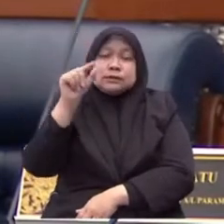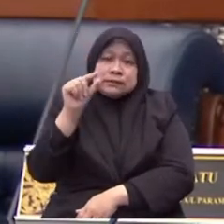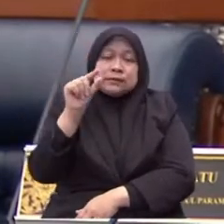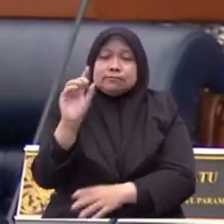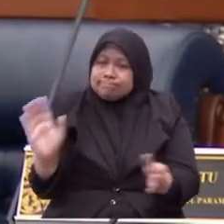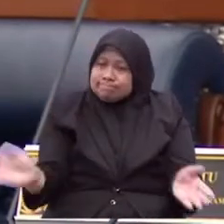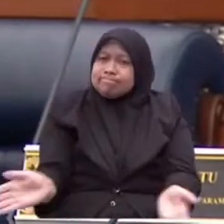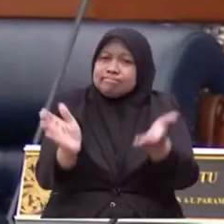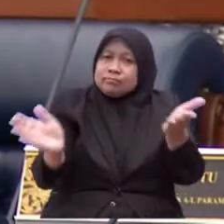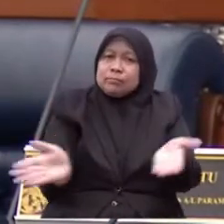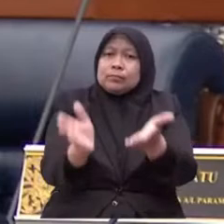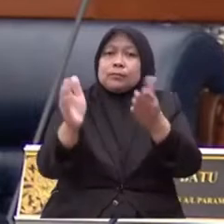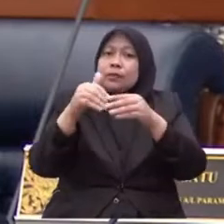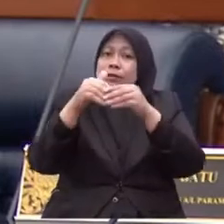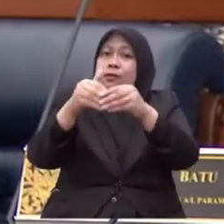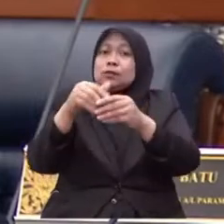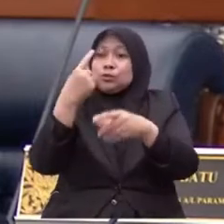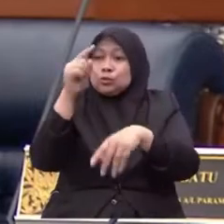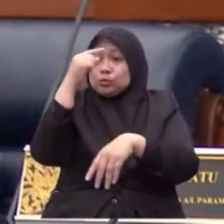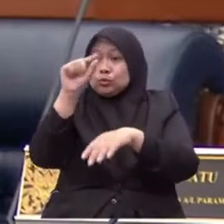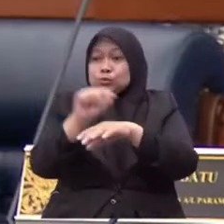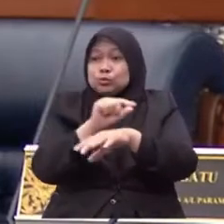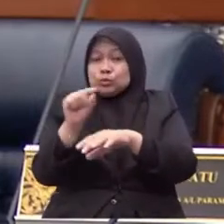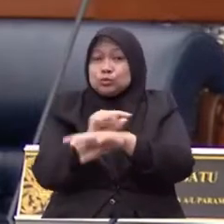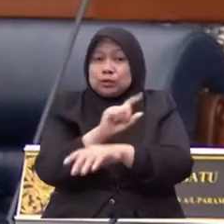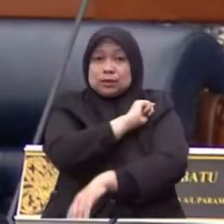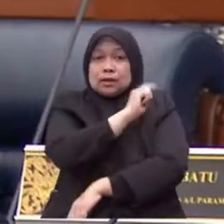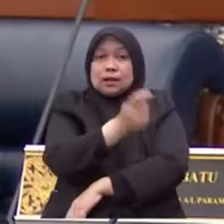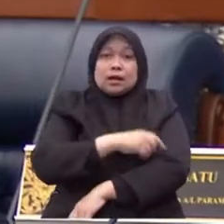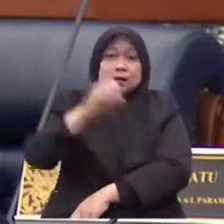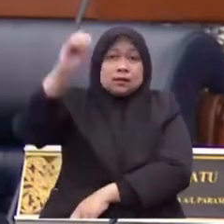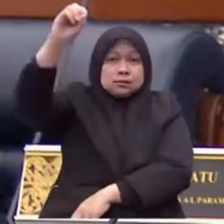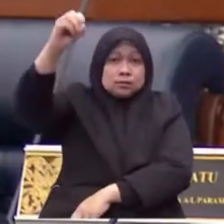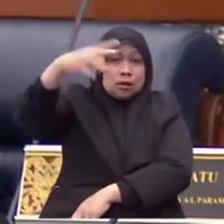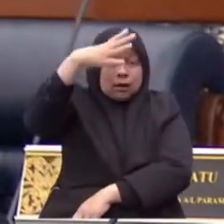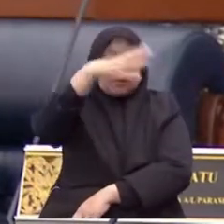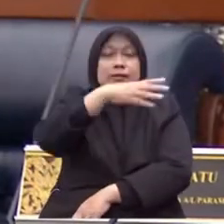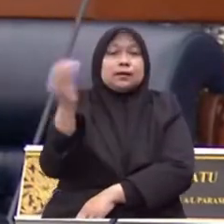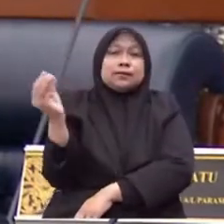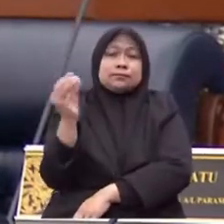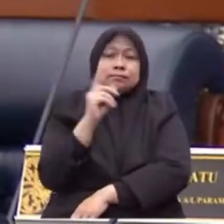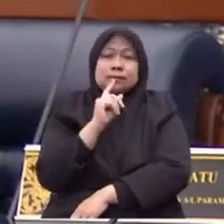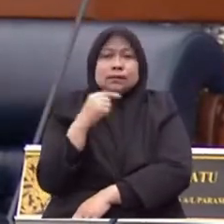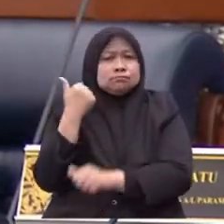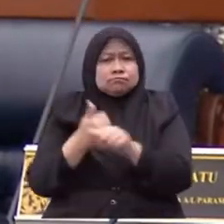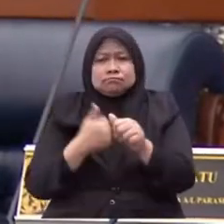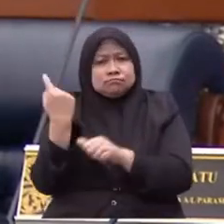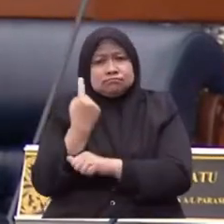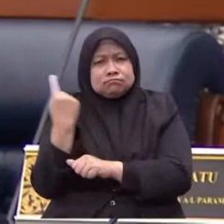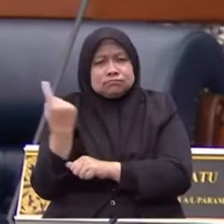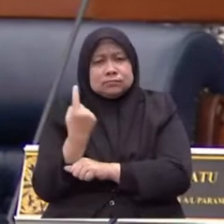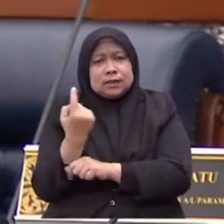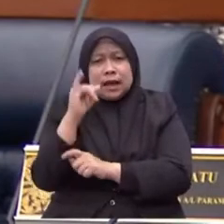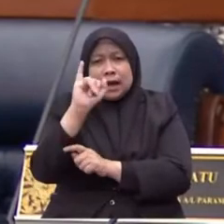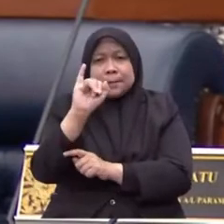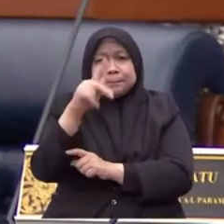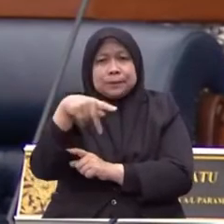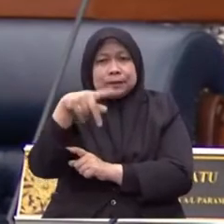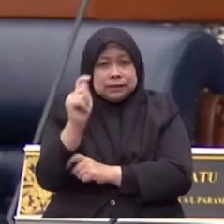sedikit galakkan insentif supaya mereka beli gunakan tenaga Solah akhir sekali sering dikatakan